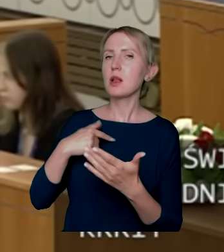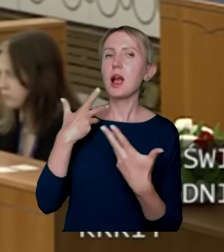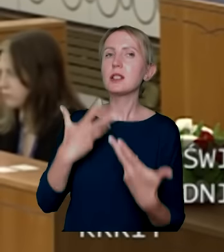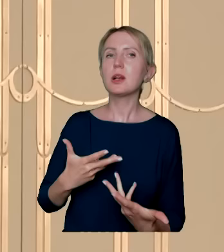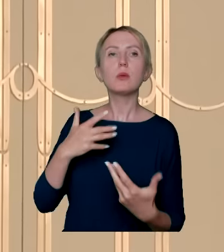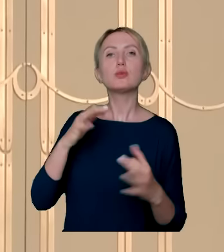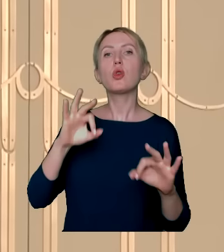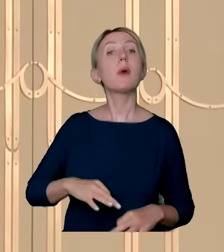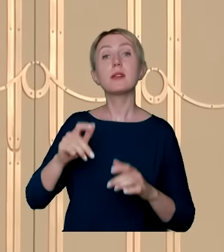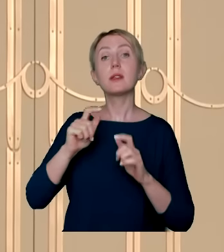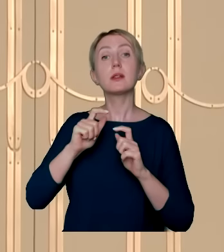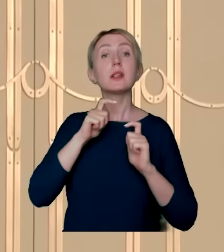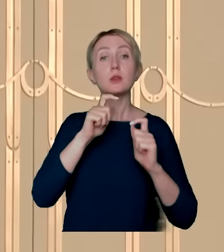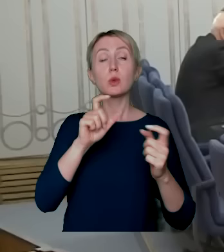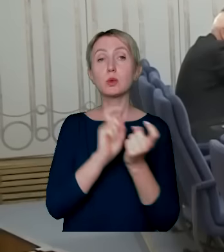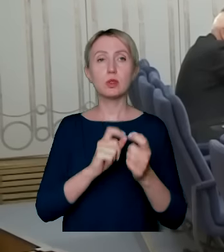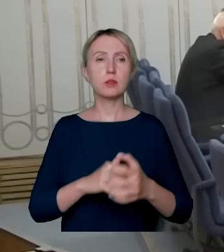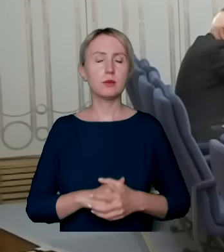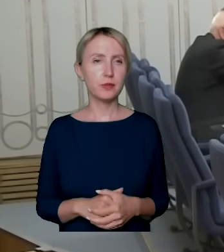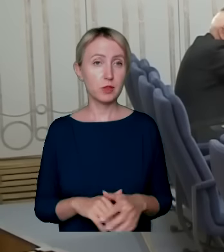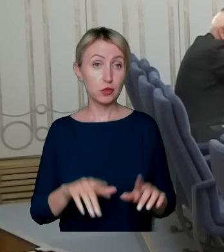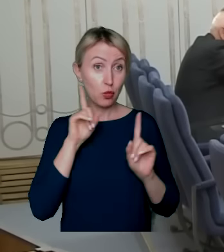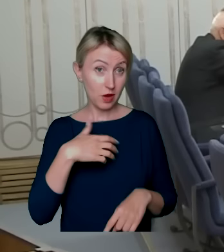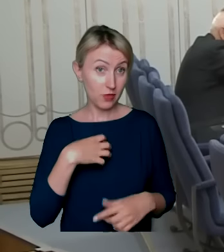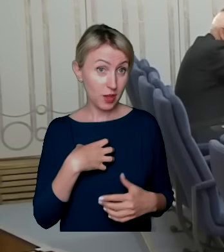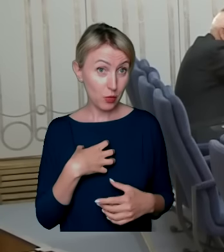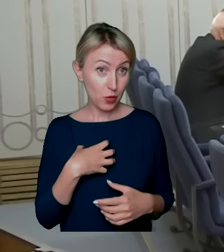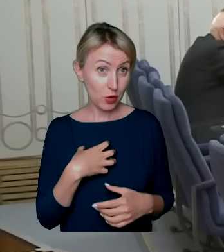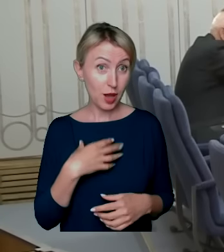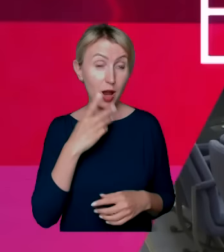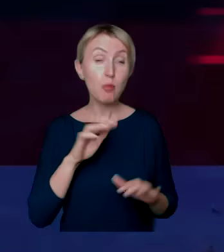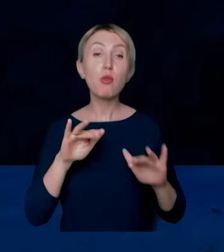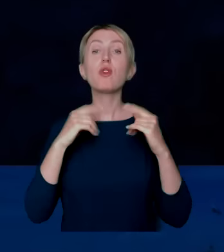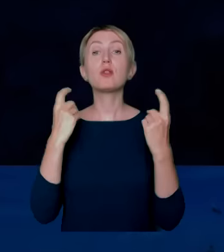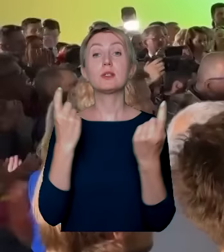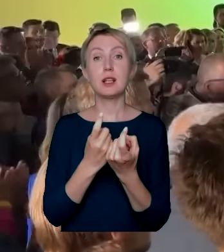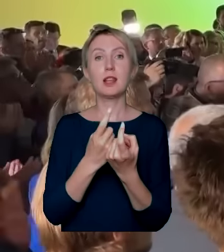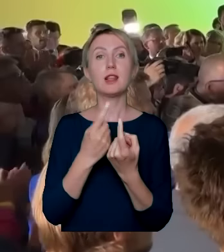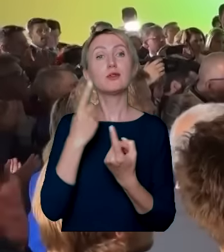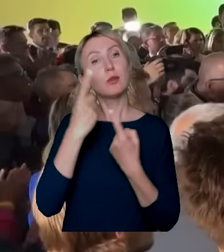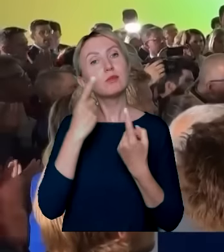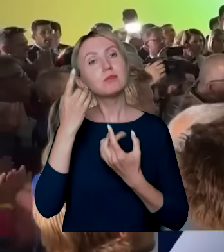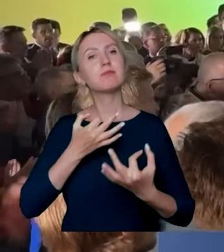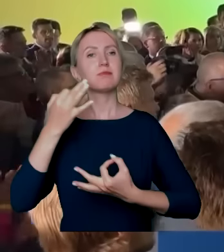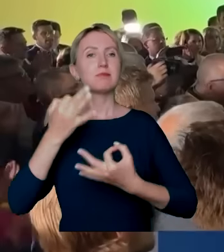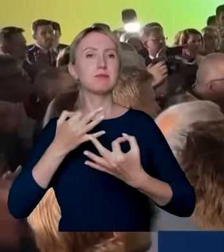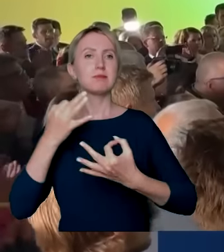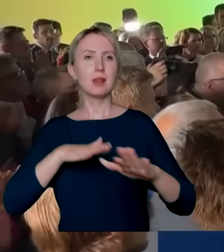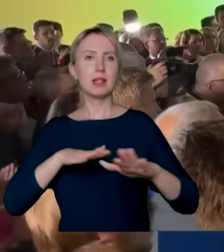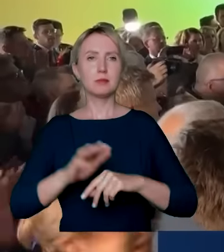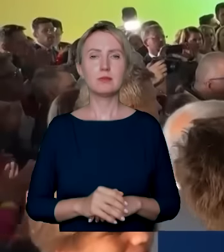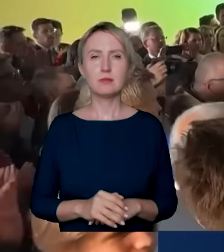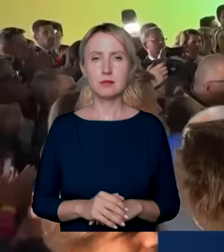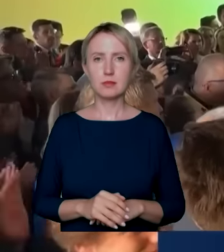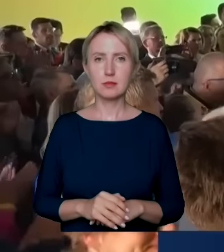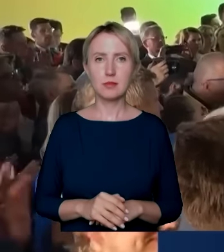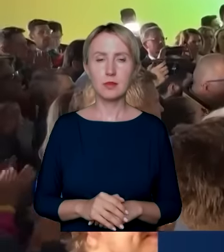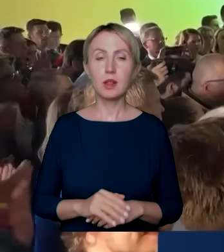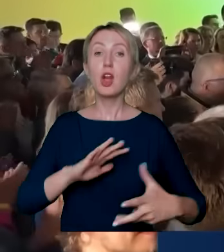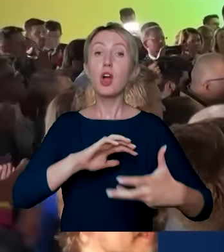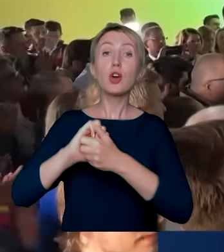zgłaszał sprzeciwów. Czyżby prawda bolała? A mówią, że Senat jest izbą refleksji. Czy rozejdą się drogi koalicjantów z